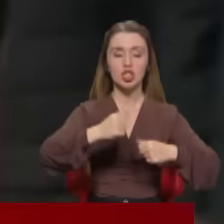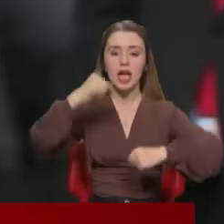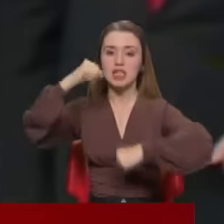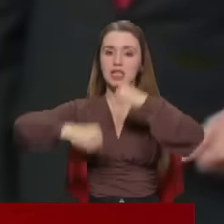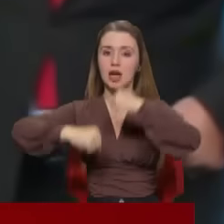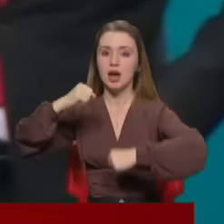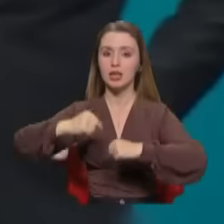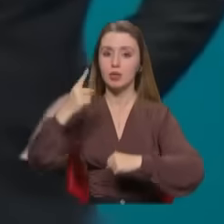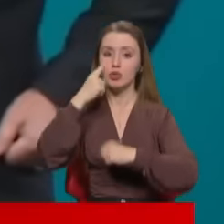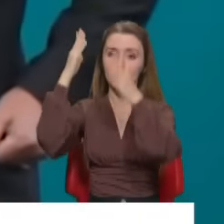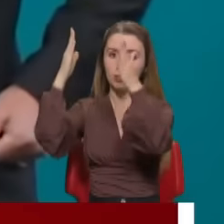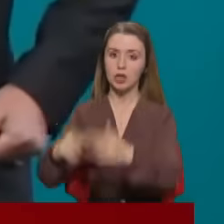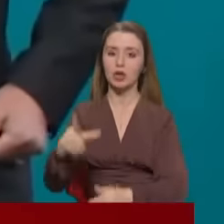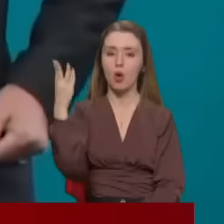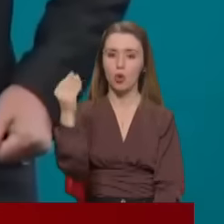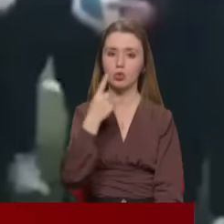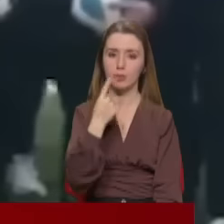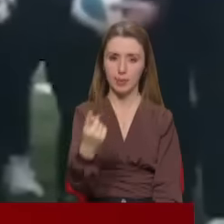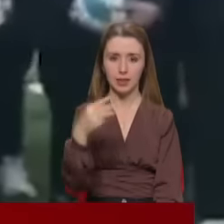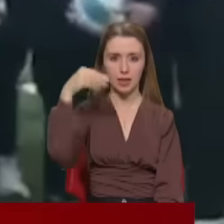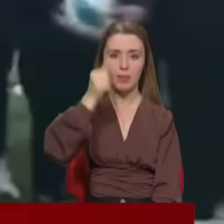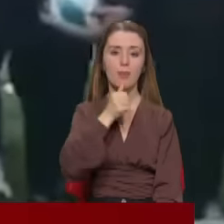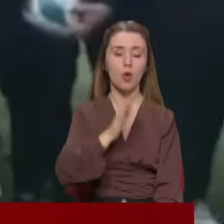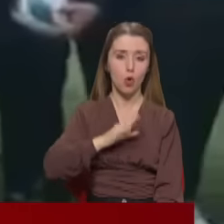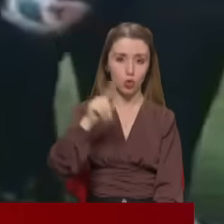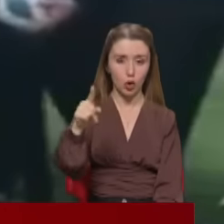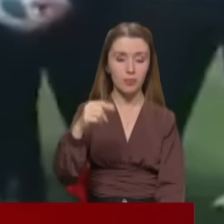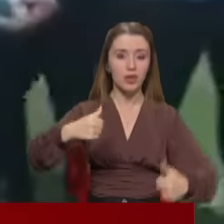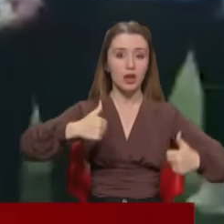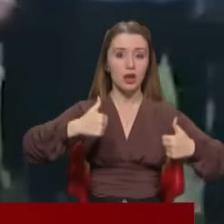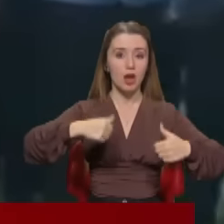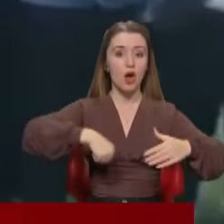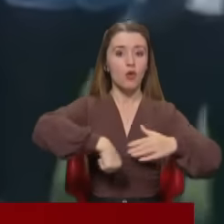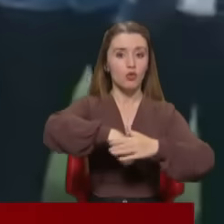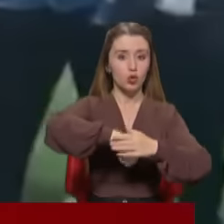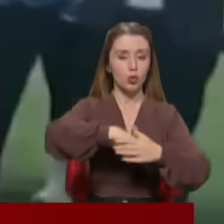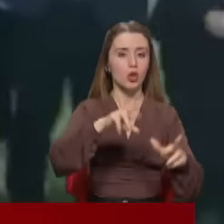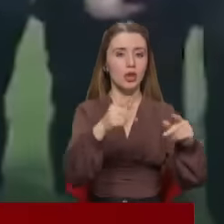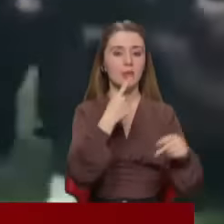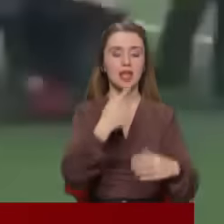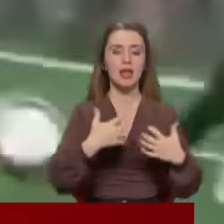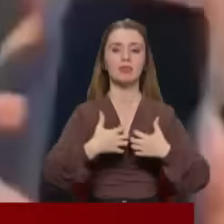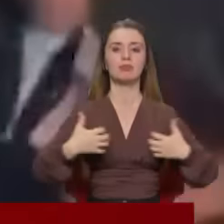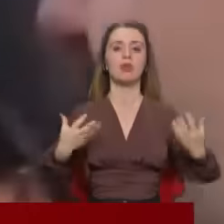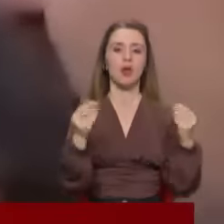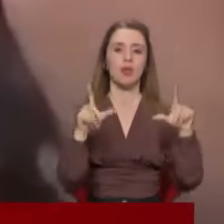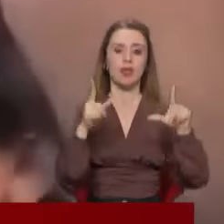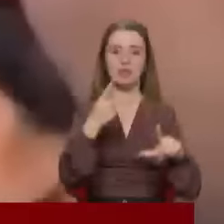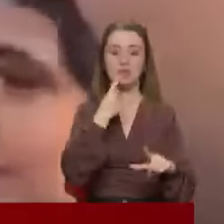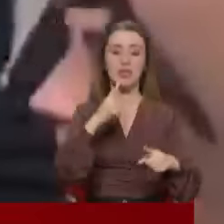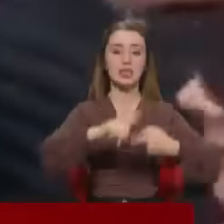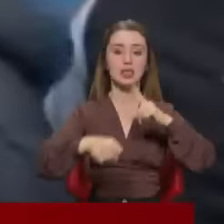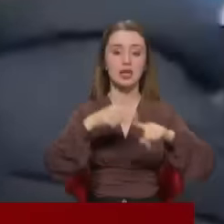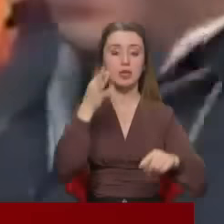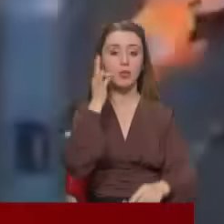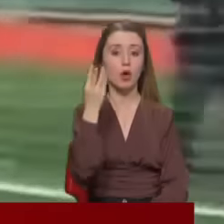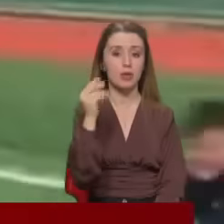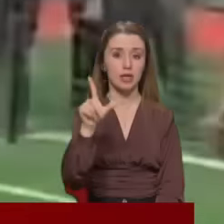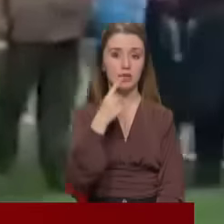rakibinin Erdoğan olduğu imasında bulunmuştu İmamoğlu. Futbol benzetmesiyle mertçe, centilmence siyaset yapılmalı